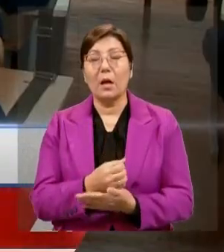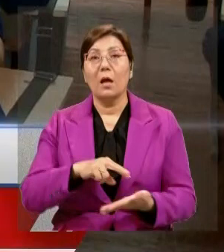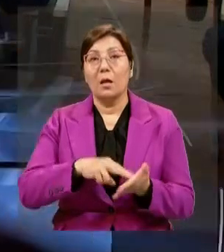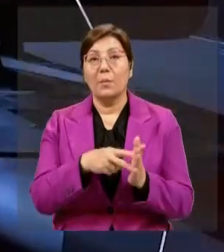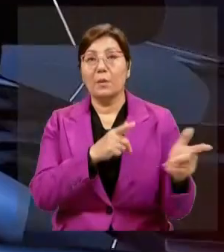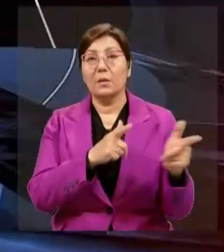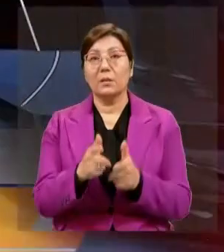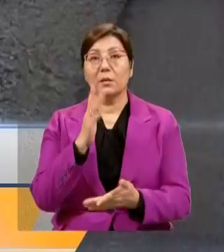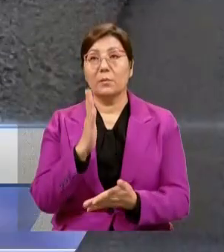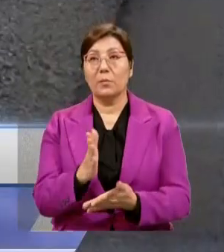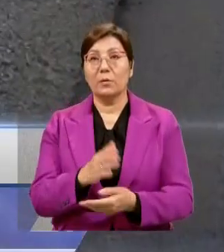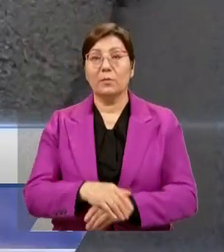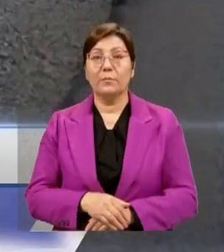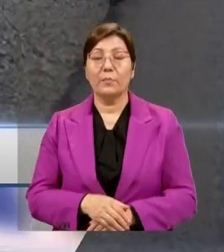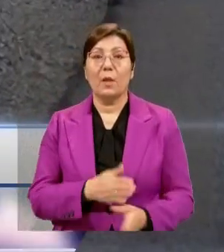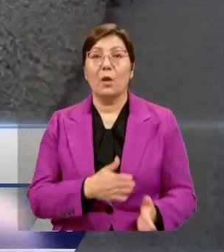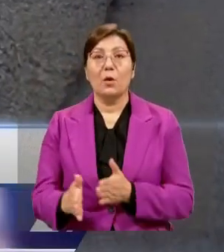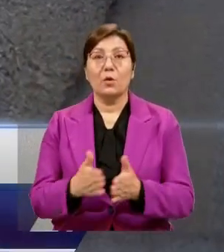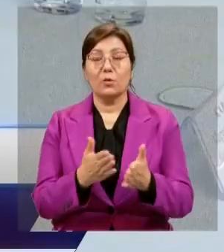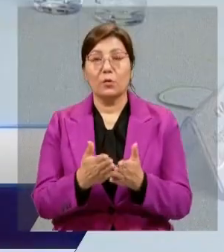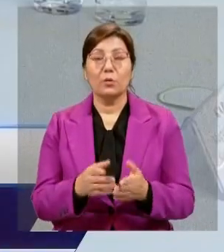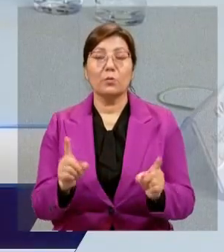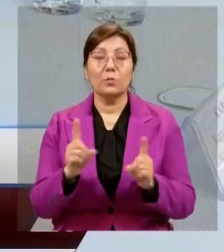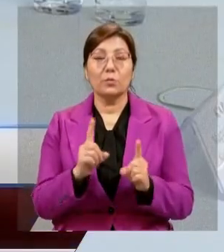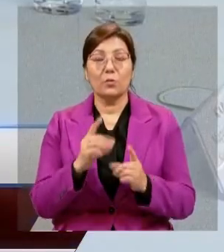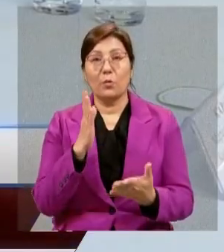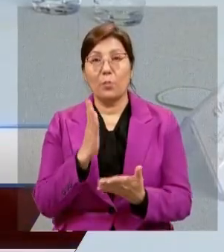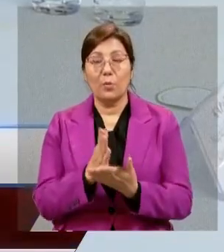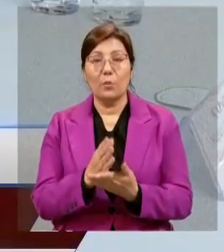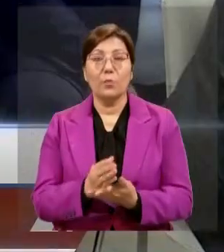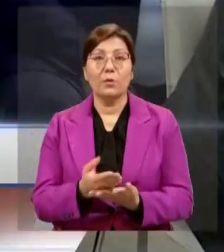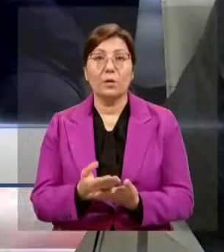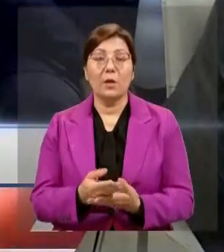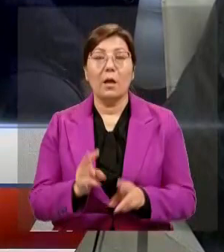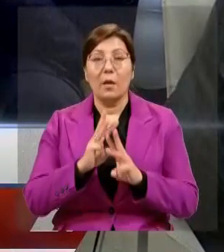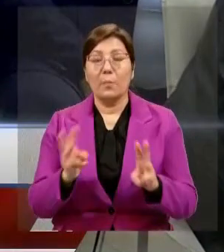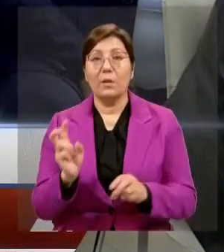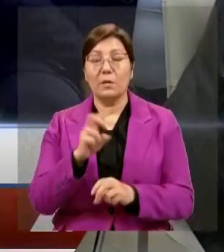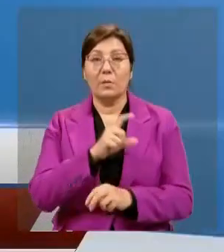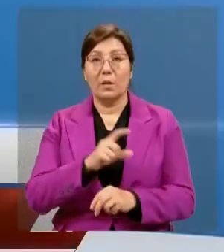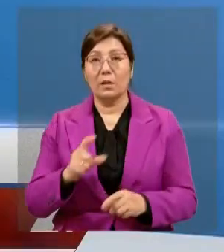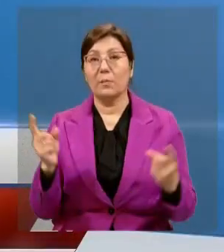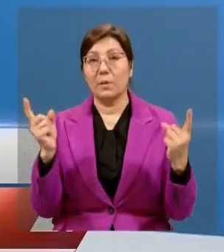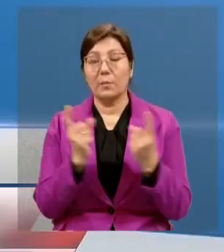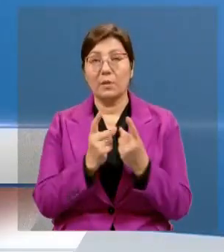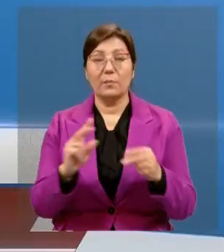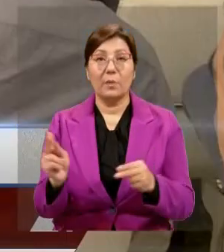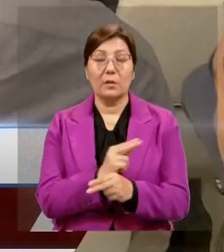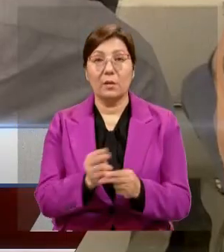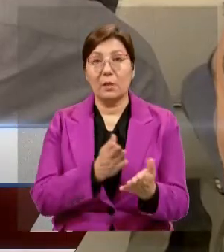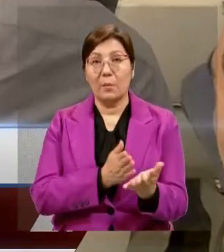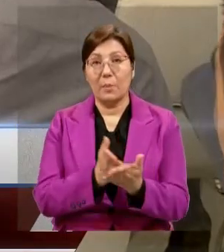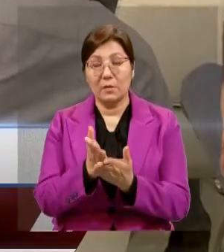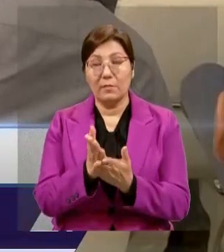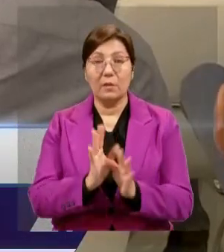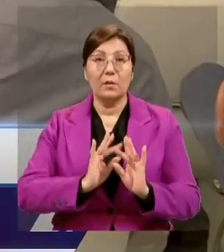болды. Жолдың жайы не болады? Көлік министрі Марат Қарабаев келіп тұрғындармен кездесті. Жөнделетін бағыттардың